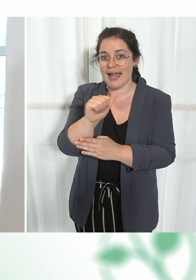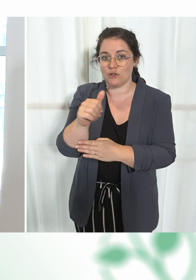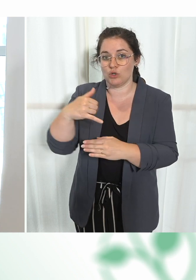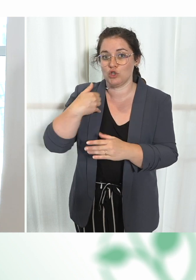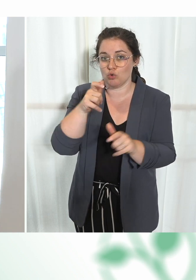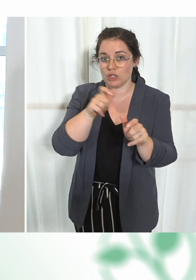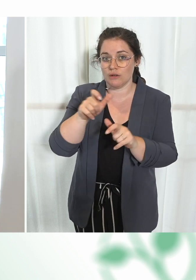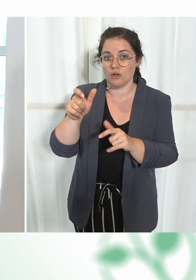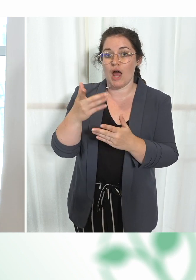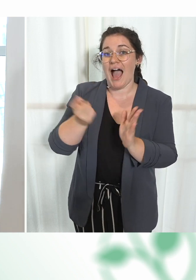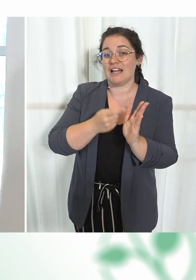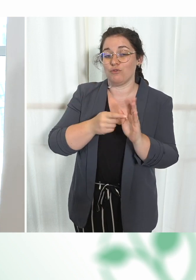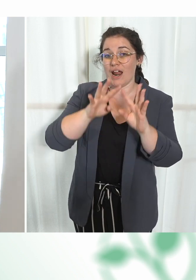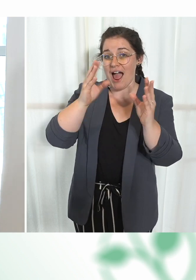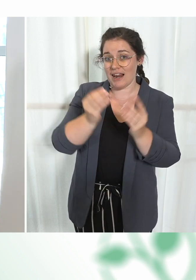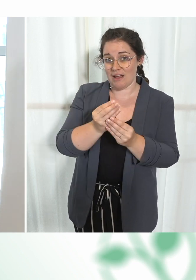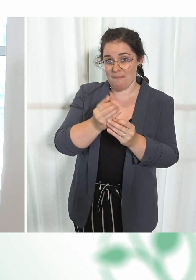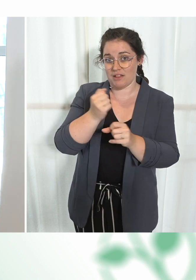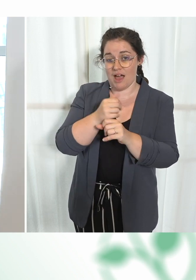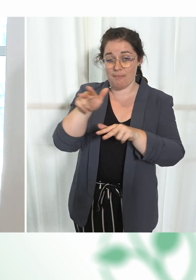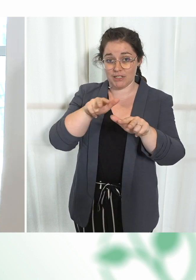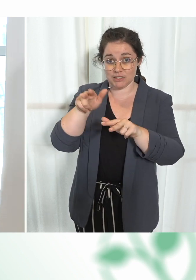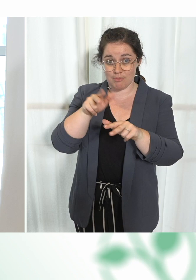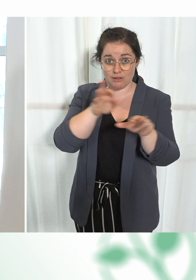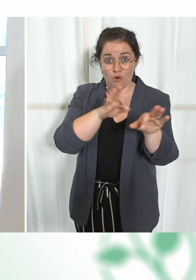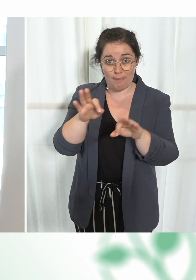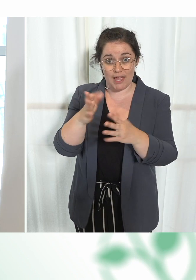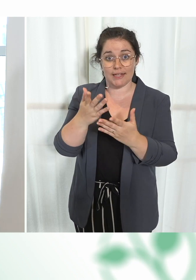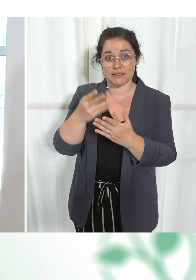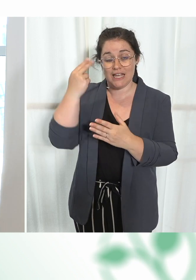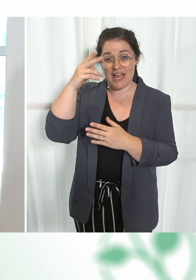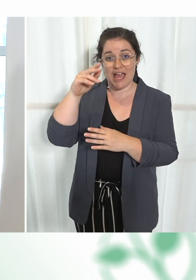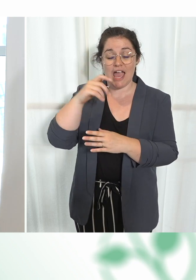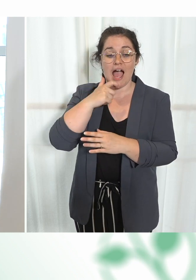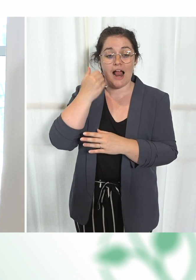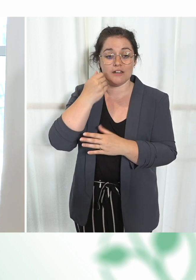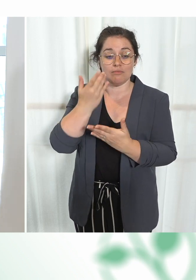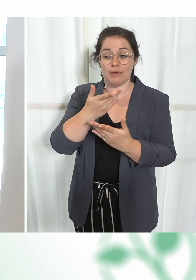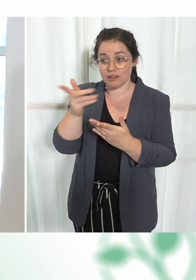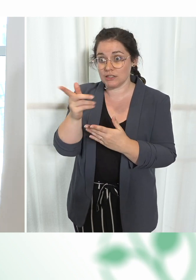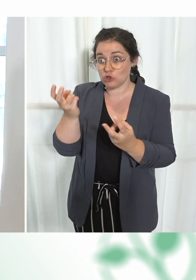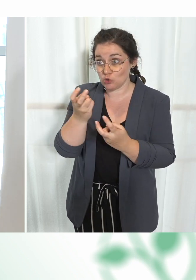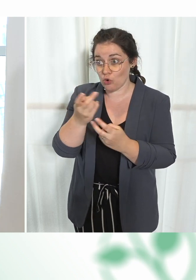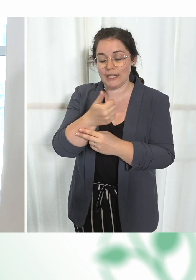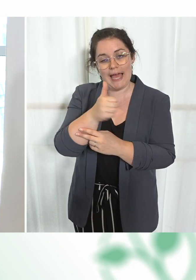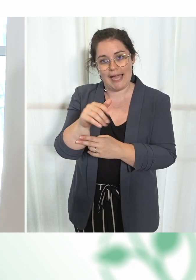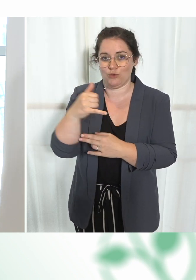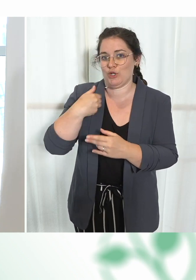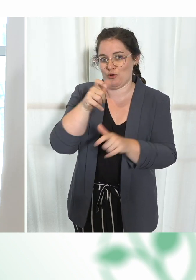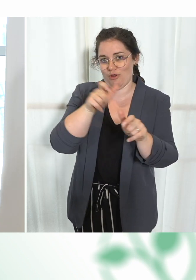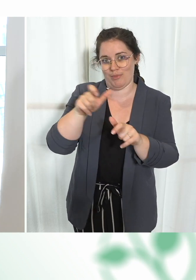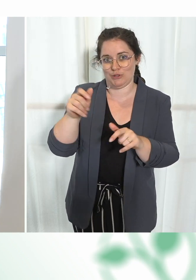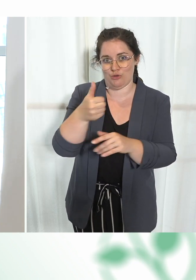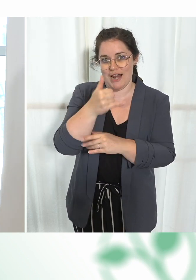die Anforderungen des allgemeinen Arbeitsmarktes vor. Das heißt, da hält man, wenn sie Potenziale suchen, 100 junge Menschen